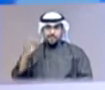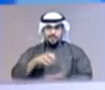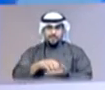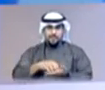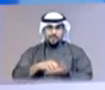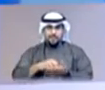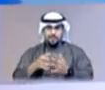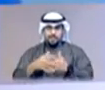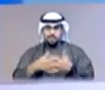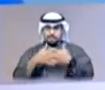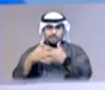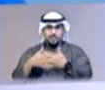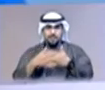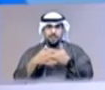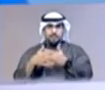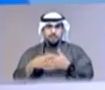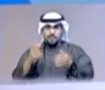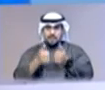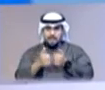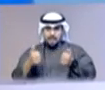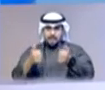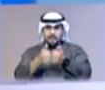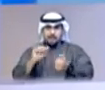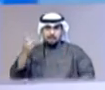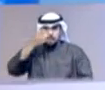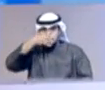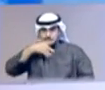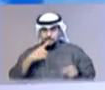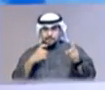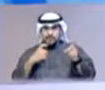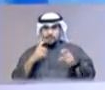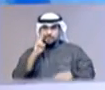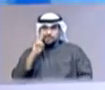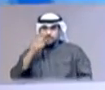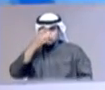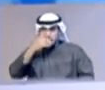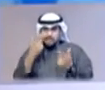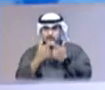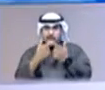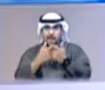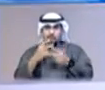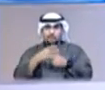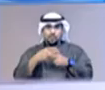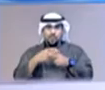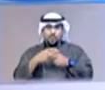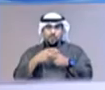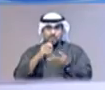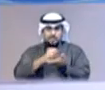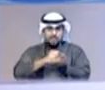تحرير الكويت من براثن الغزو العراقي الغاشم الذي استمر 7 أشهر منذ أغسطس عام